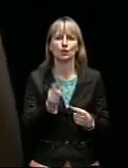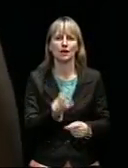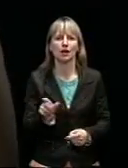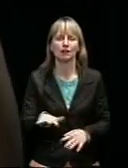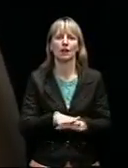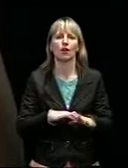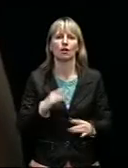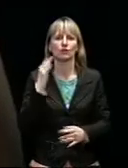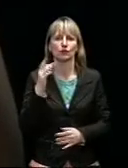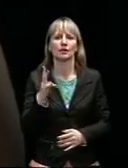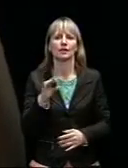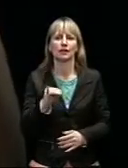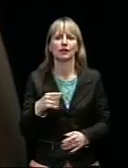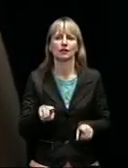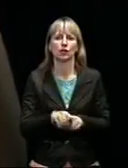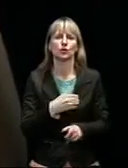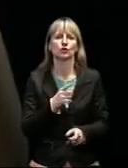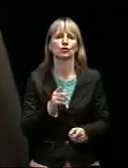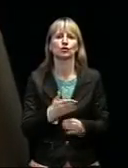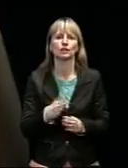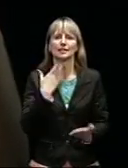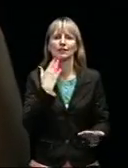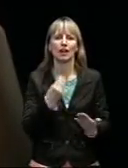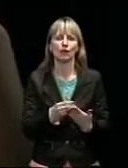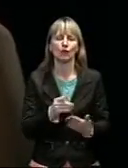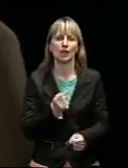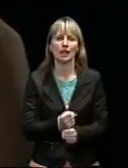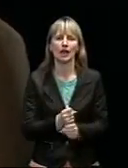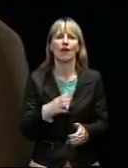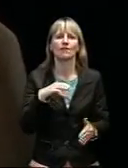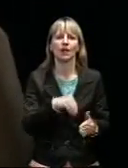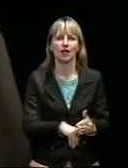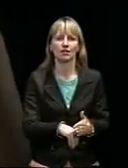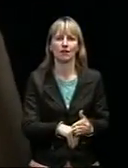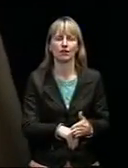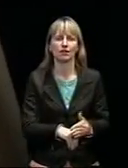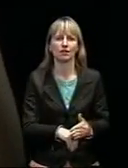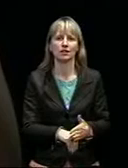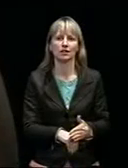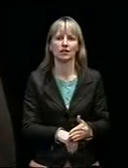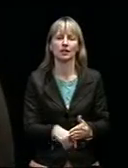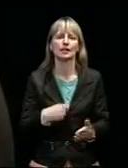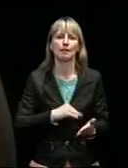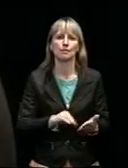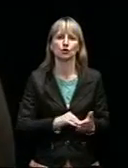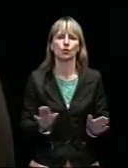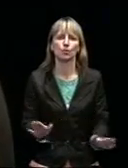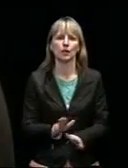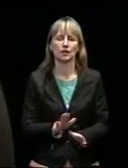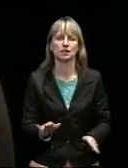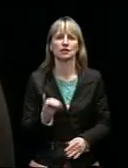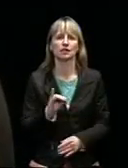але також хочеться і частичку свого щось робити, вкладати. Я пишу пісні,